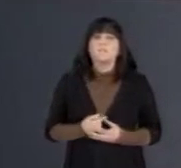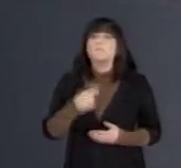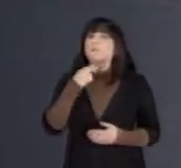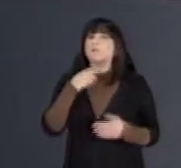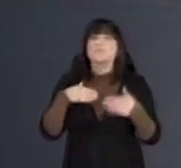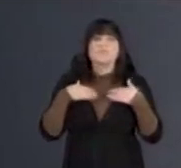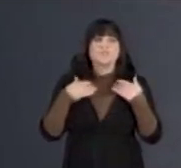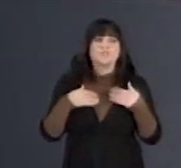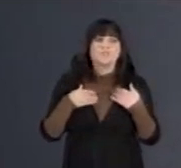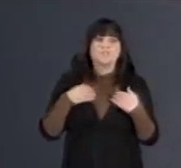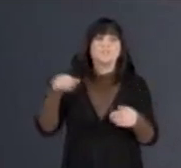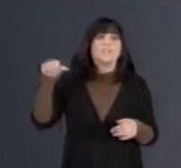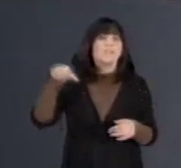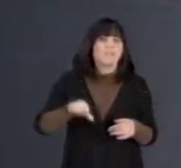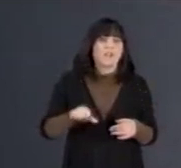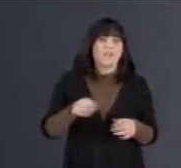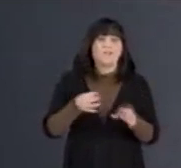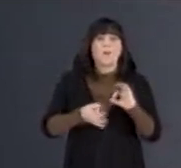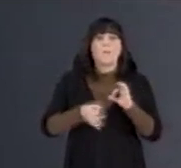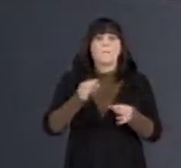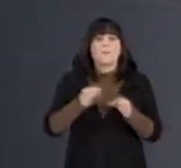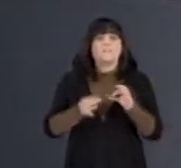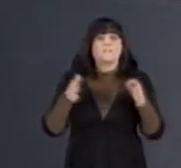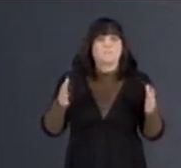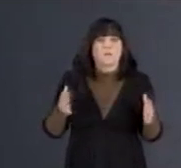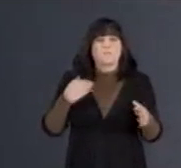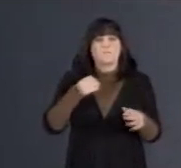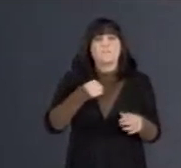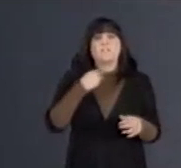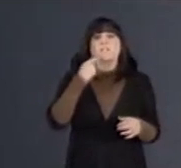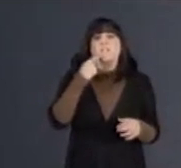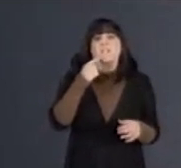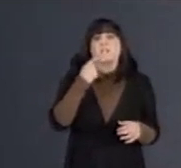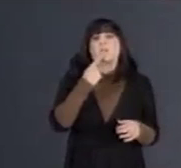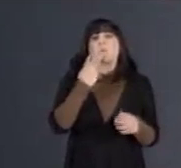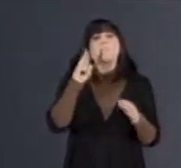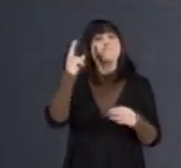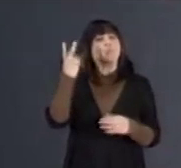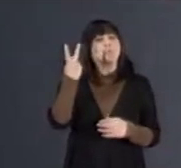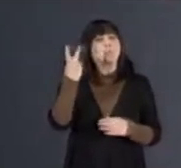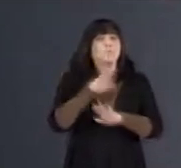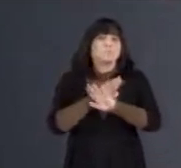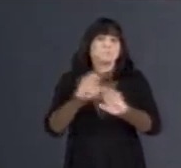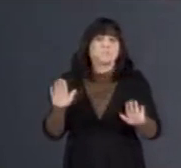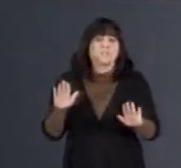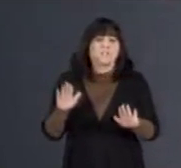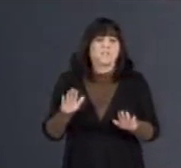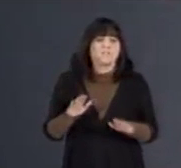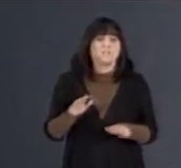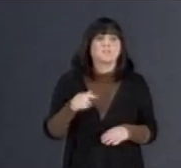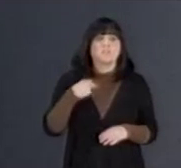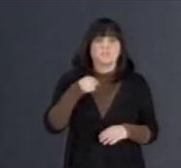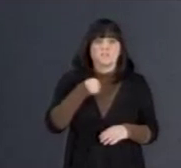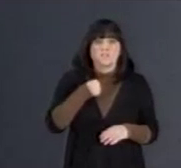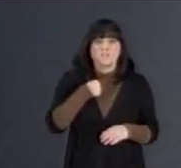Ma nishtiexin tella fil-partiet il-għbar. Jena nisat najdilom tunin number two. Fil-fattarek xrixt fuqt t-li